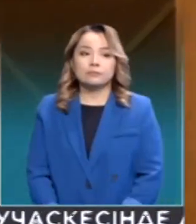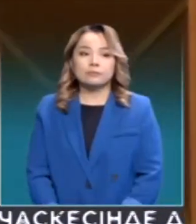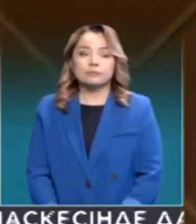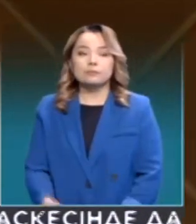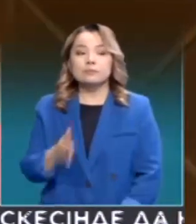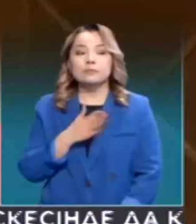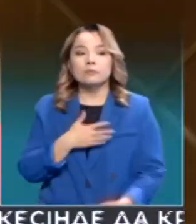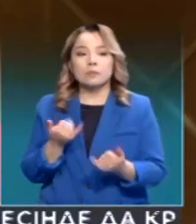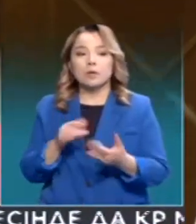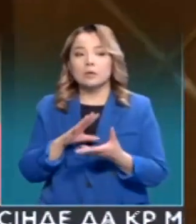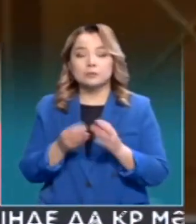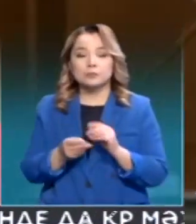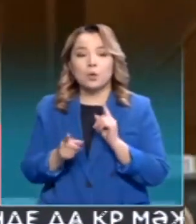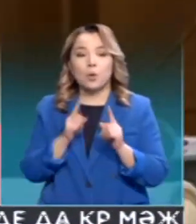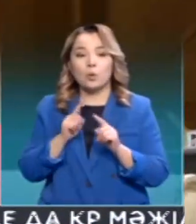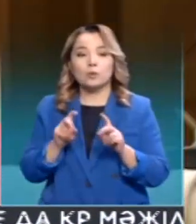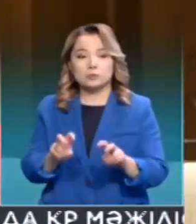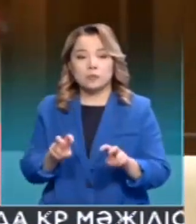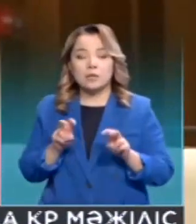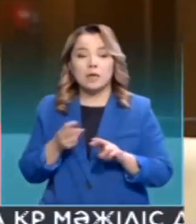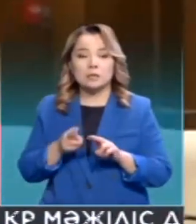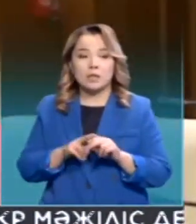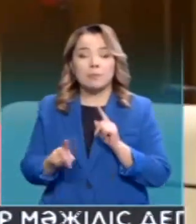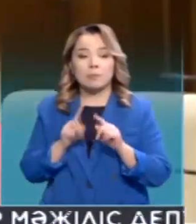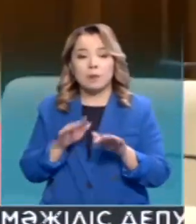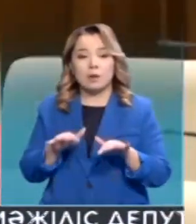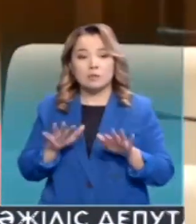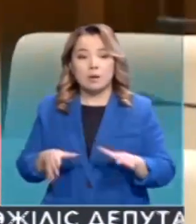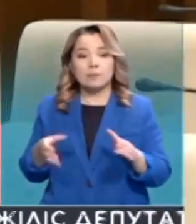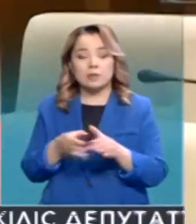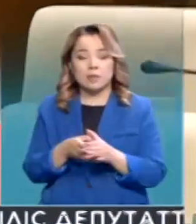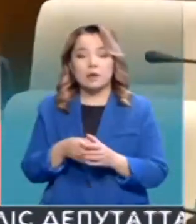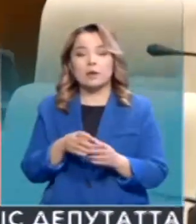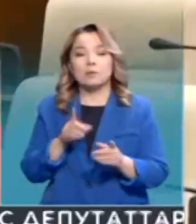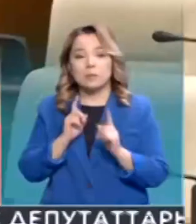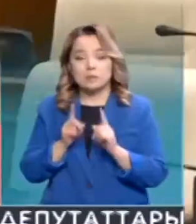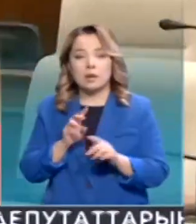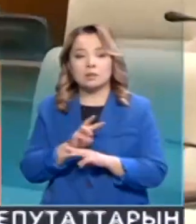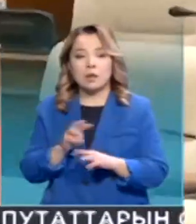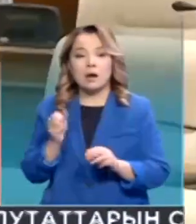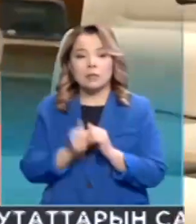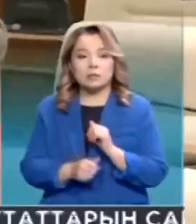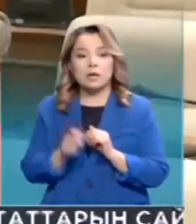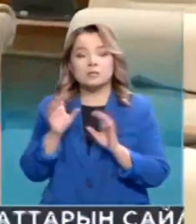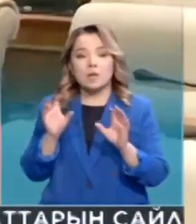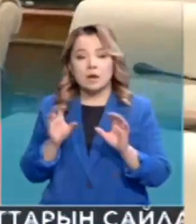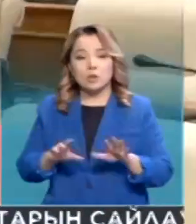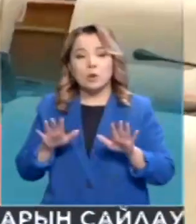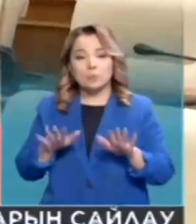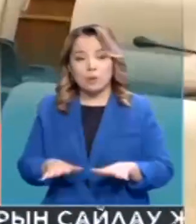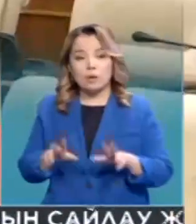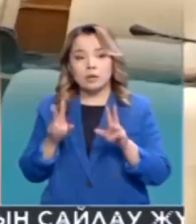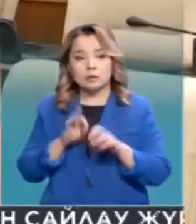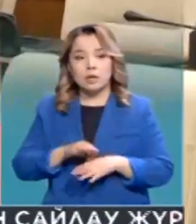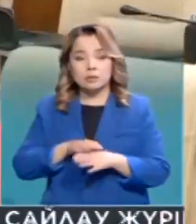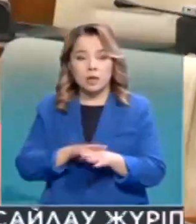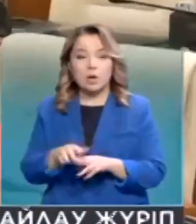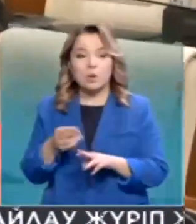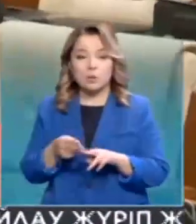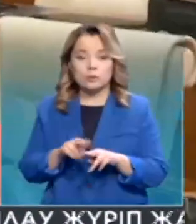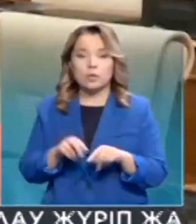Біз қазір жалпы отырыс өтетін мәжіліс залында тұрмыз. Депутаттар әр заңды дәл осы жерде қарап, осы